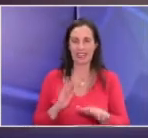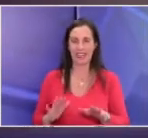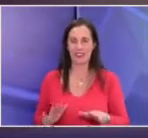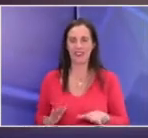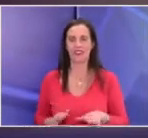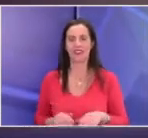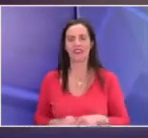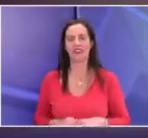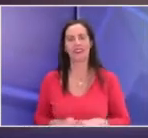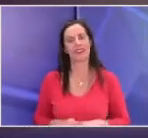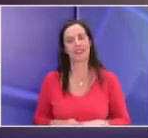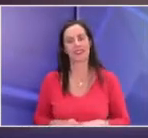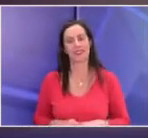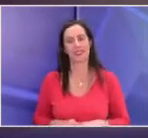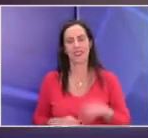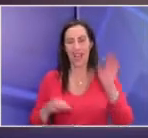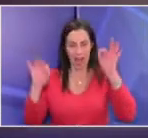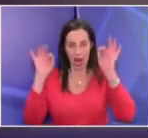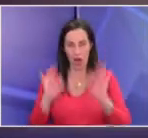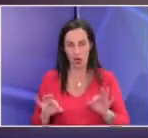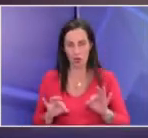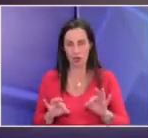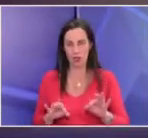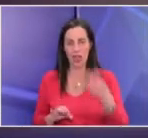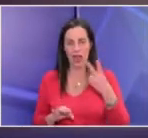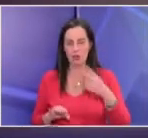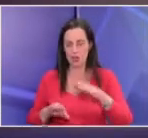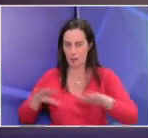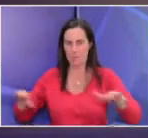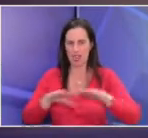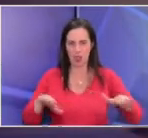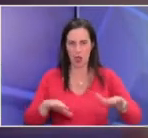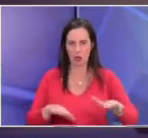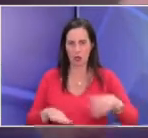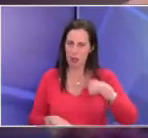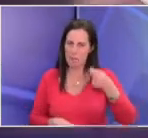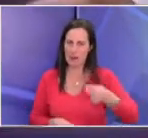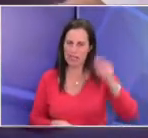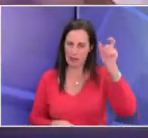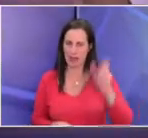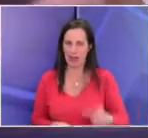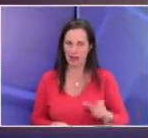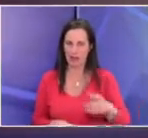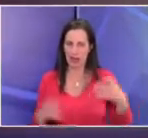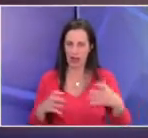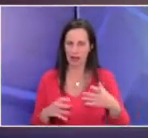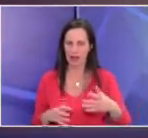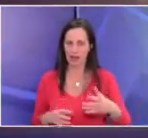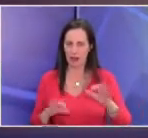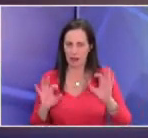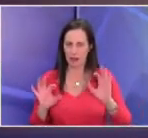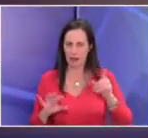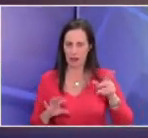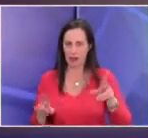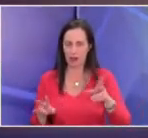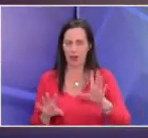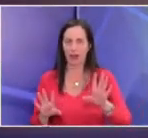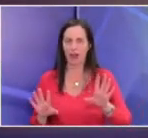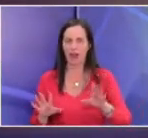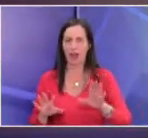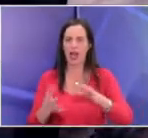זה מה שדיברנו, נכון? אחי, למה כנס? אתמול היה בכנסת אולם שפרינצה, כ-11 בבוקר, באו בעלי המסעדות. יושב ראש הכנסת